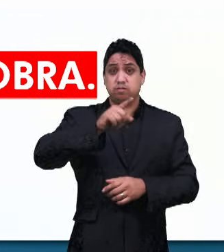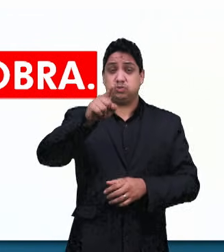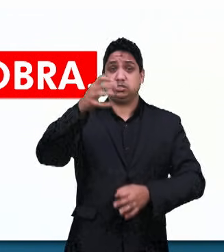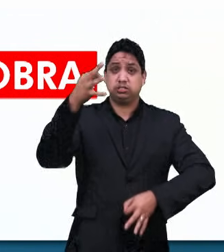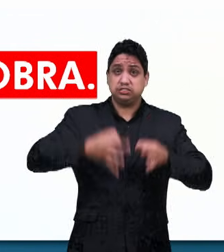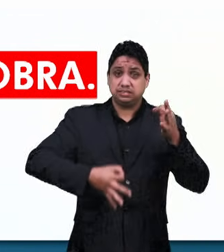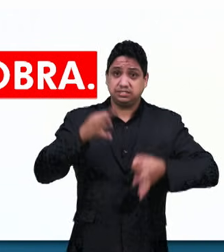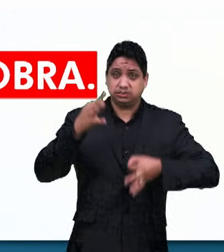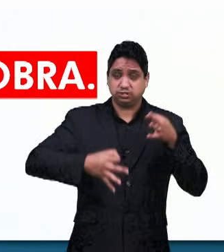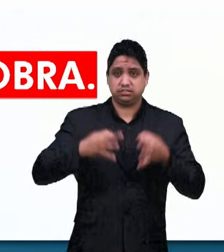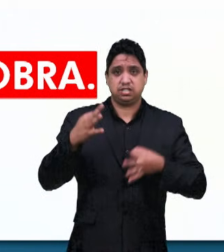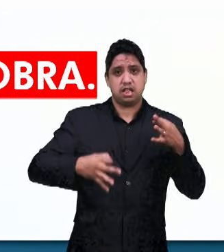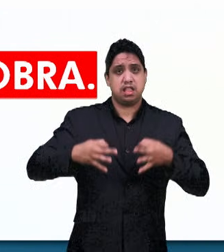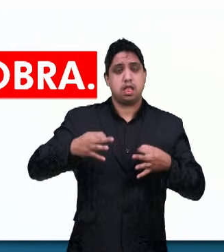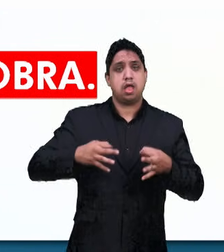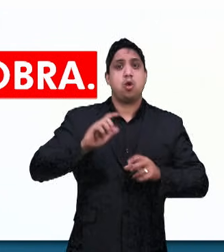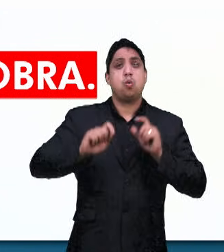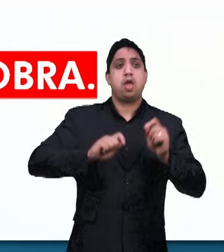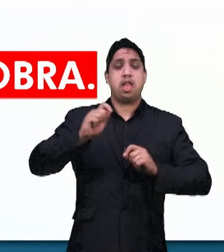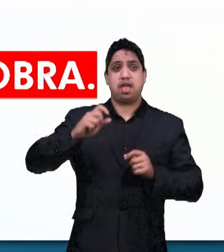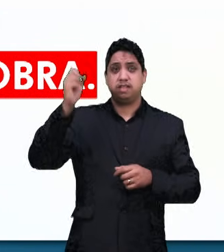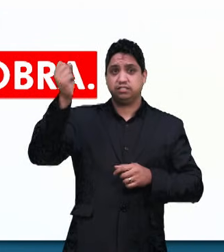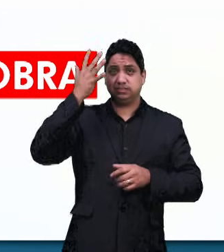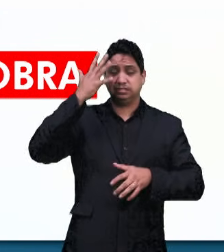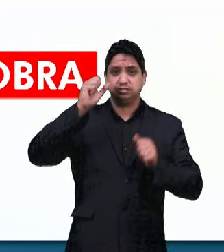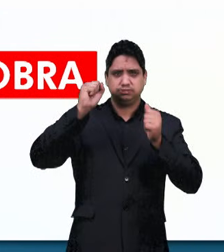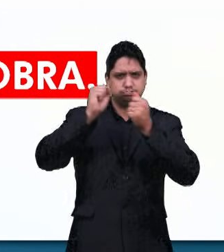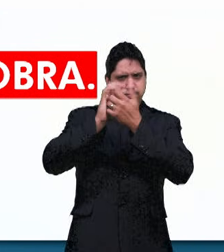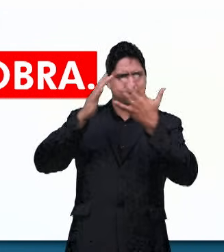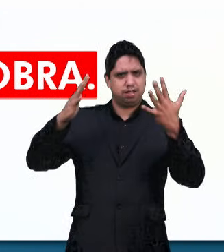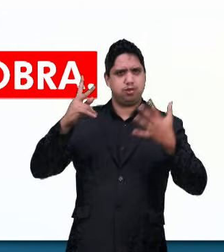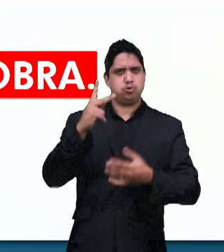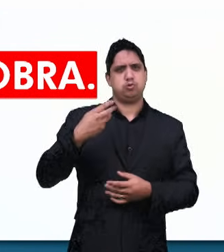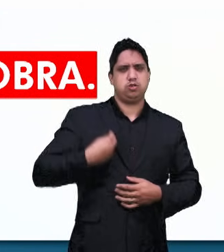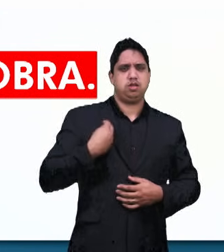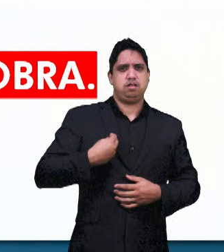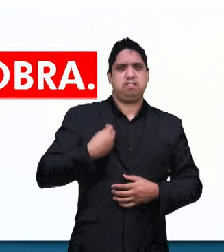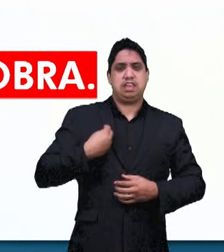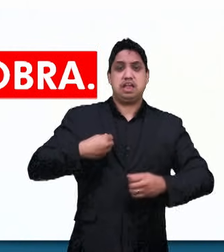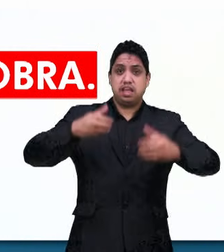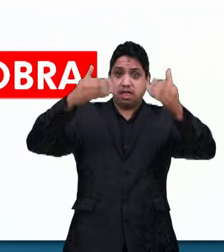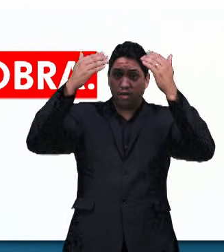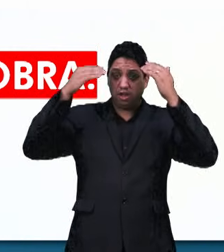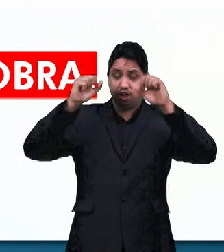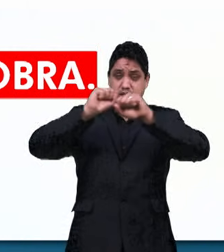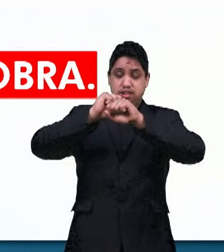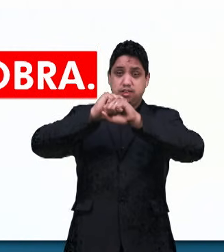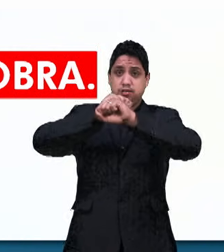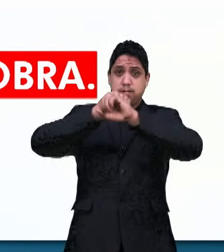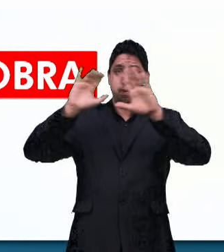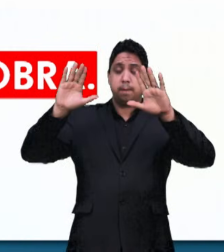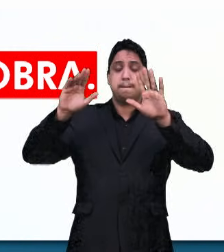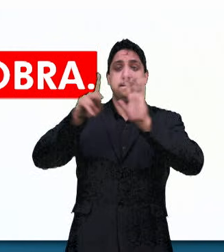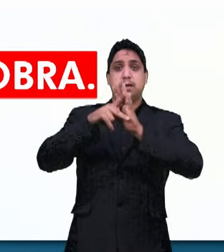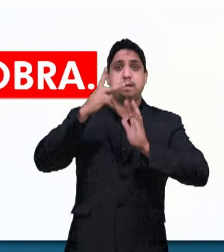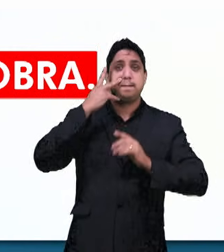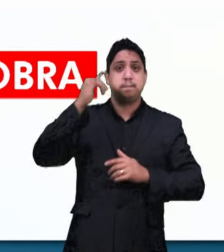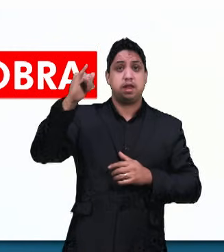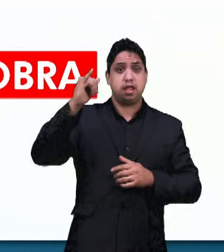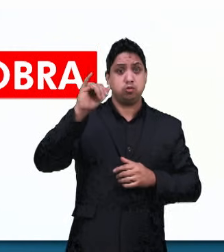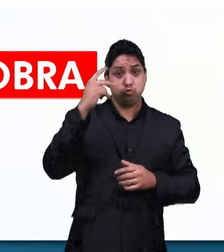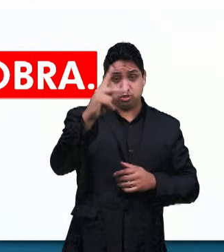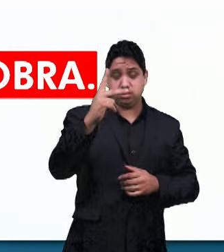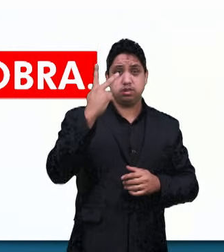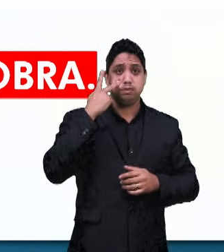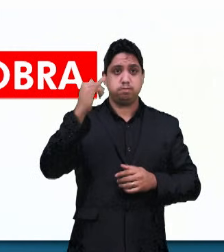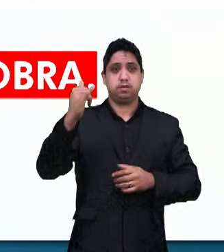chapitre 13, verset 43. Et rappelez-vous que vous êtes déjà justifié à lumière de la